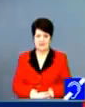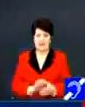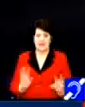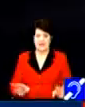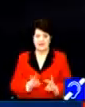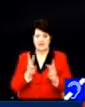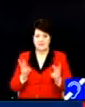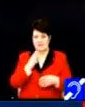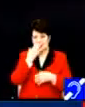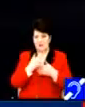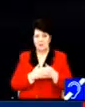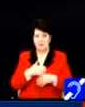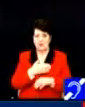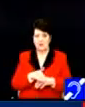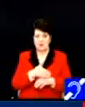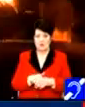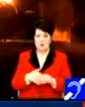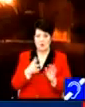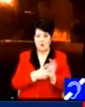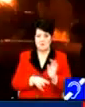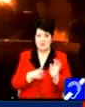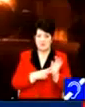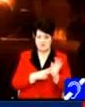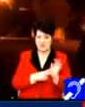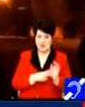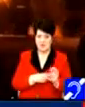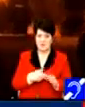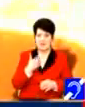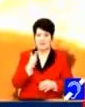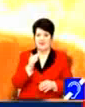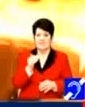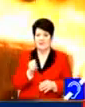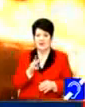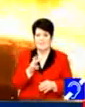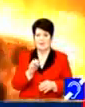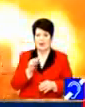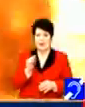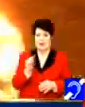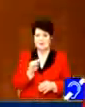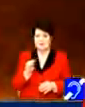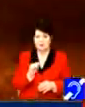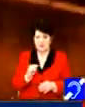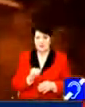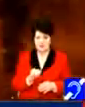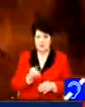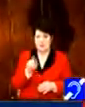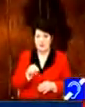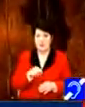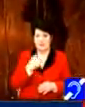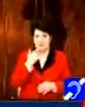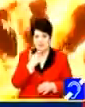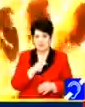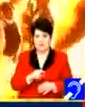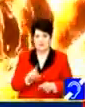Incendiul a avut loc în apropiere de drumul european 87, care duce către Vama Giurgiulești din Republica Moldova. Vegetația din jurul depozitului s-a aprins